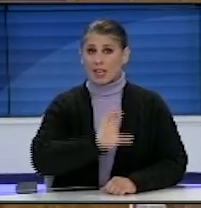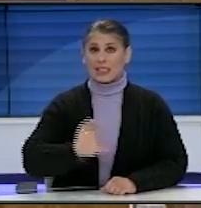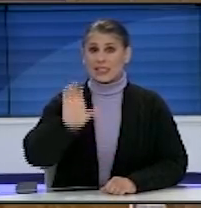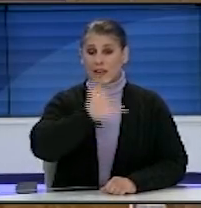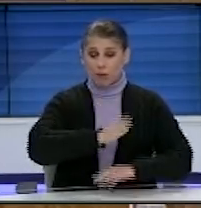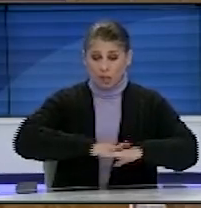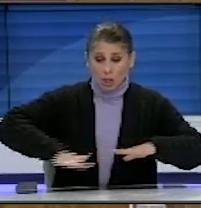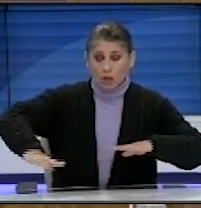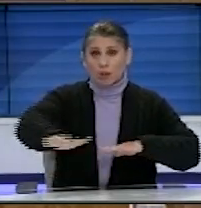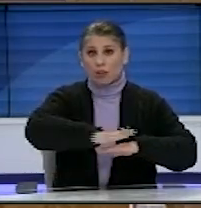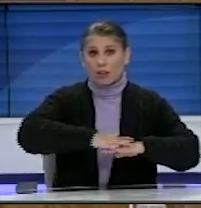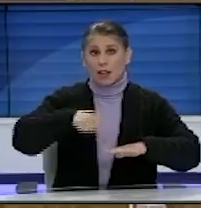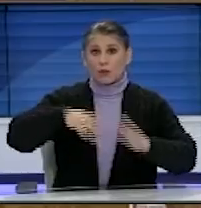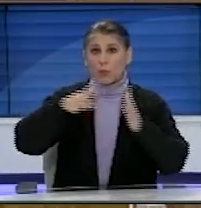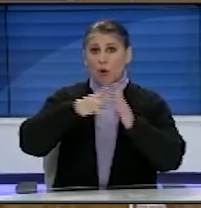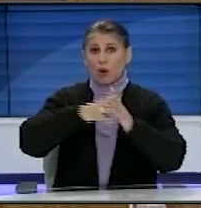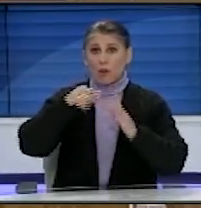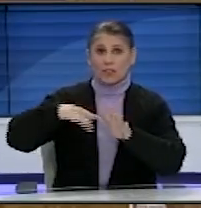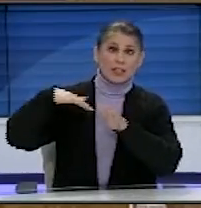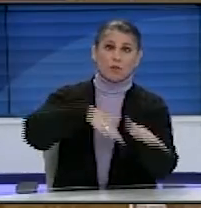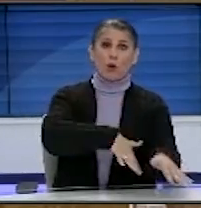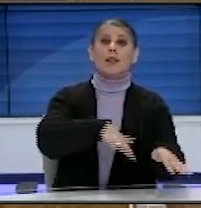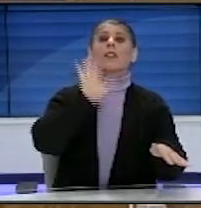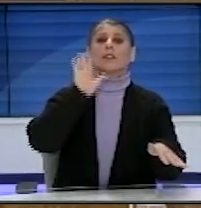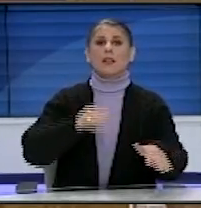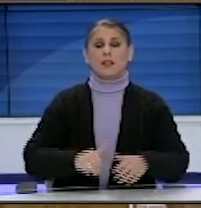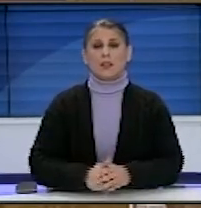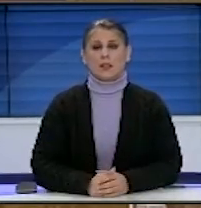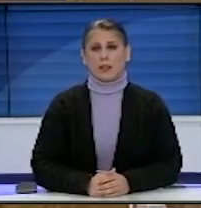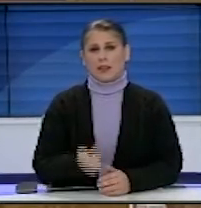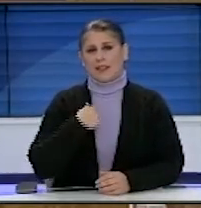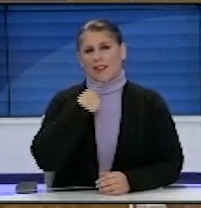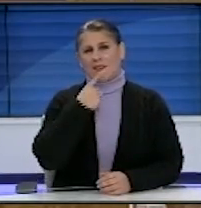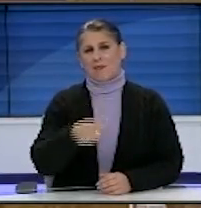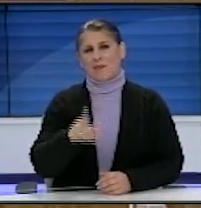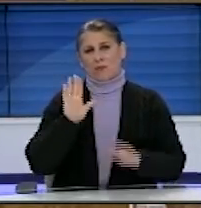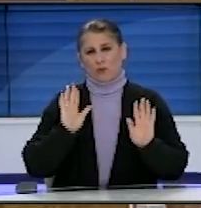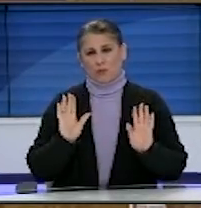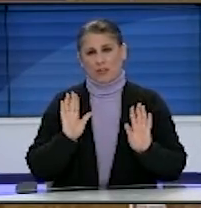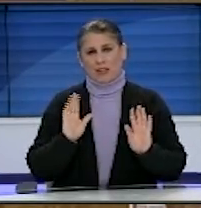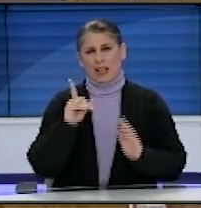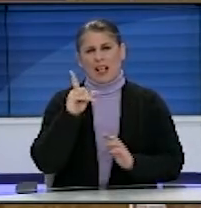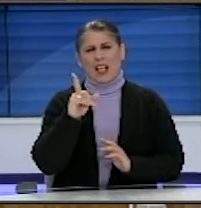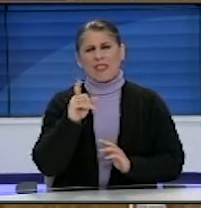ευρωπαϊκό έδαφος αυτοί οι πόλεμοι, αυτές οι εισβολές? Για να μην μιλήσουμε για τους